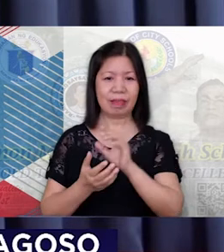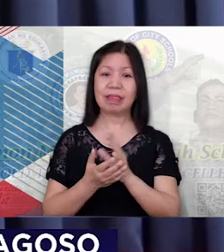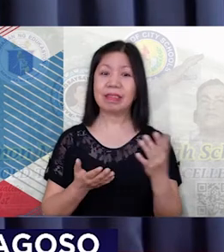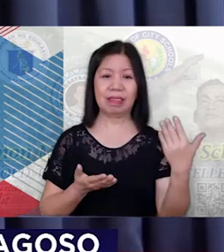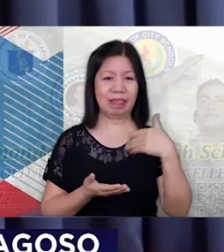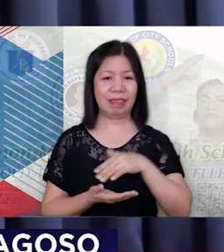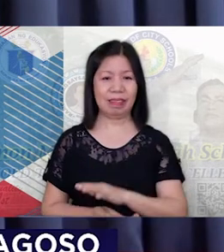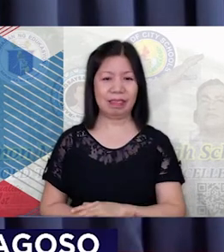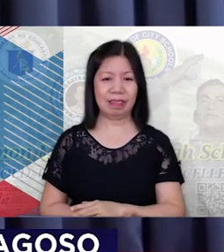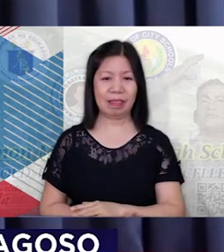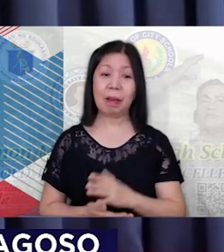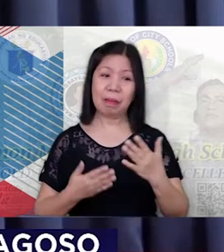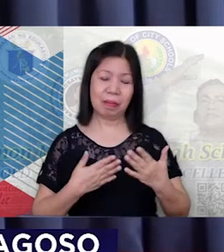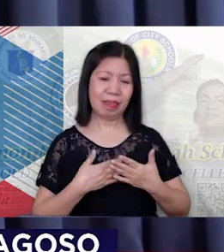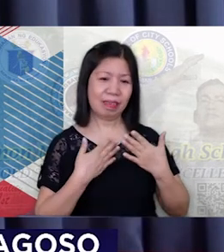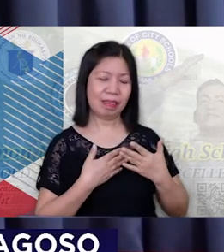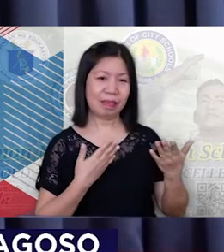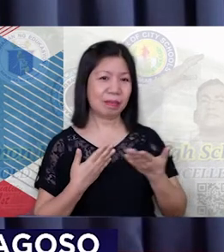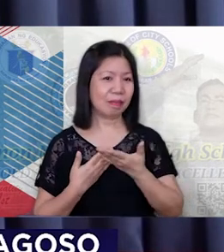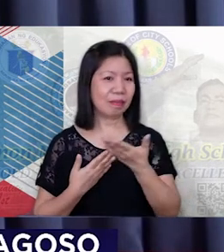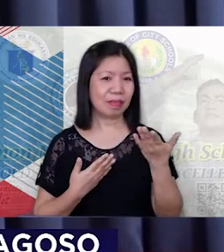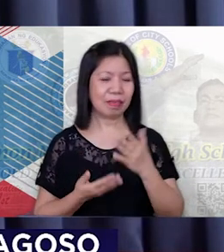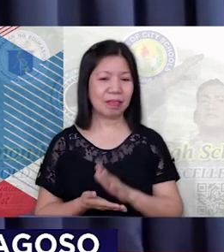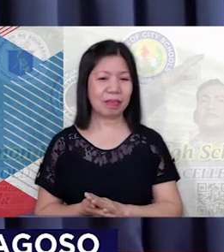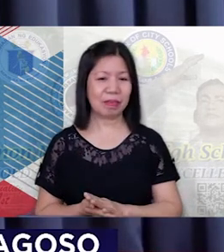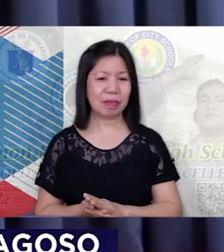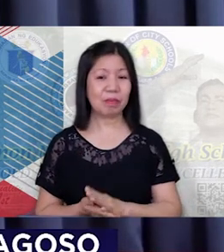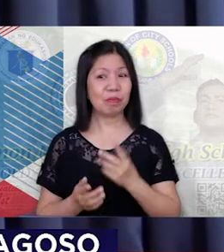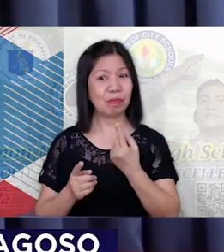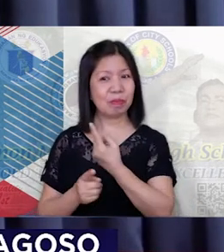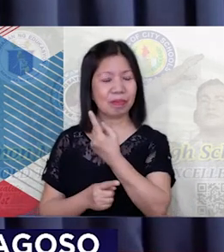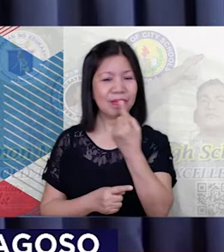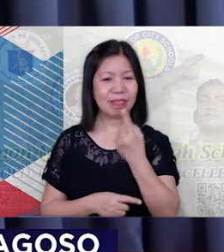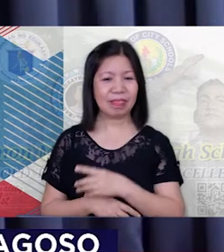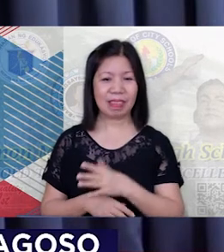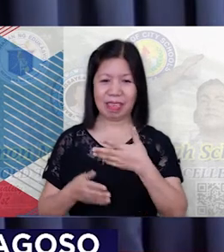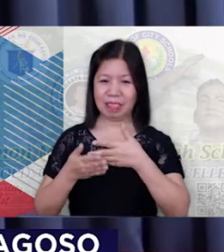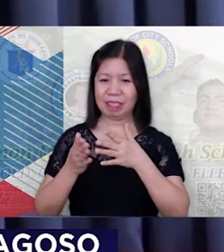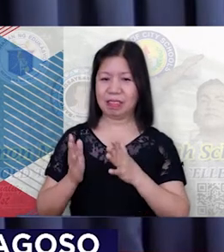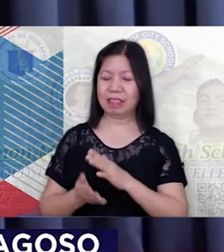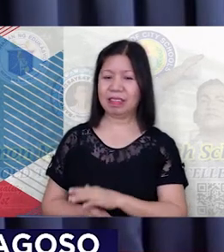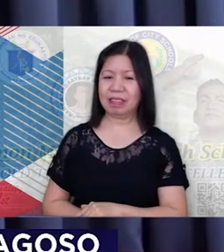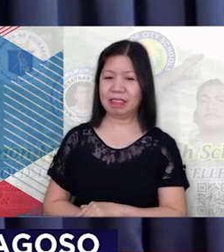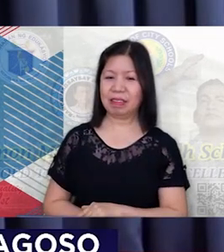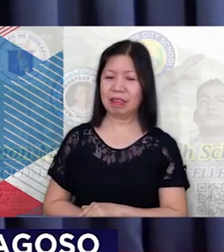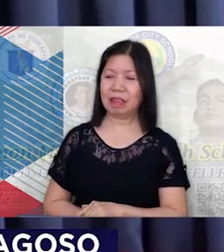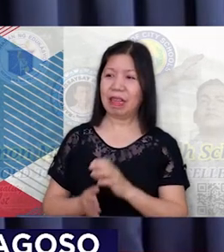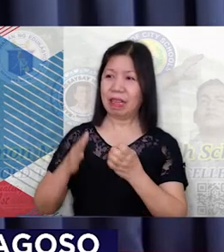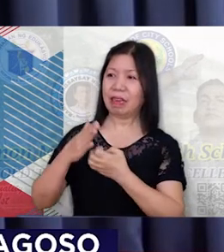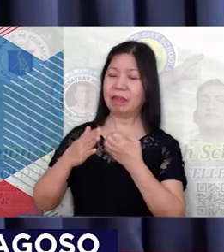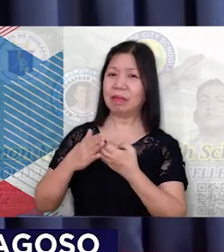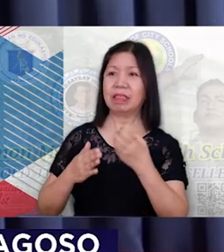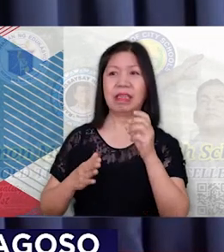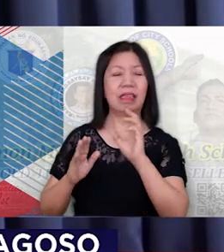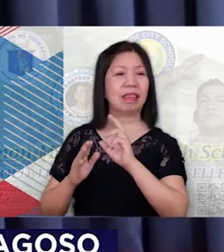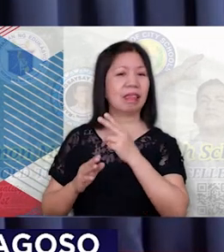Muli, maligayang bati sa bawat isa sa inyo, mag-aaral sa elementarya at